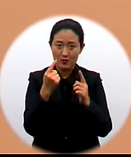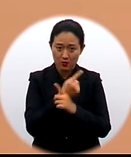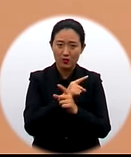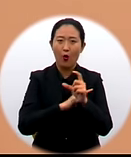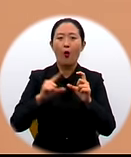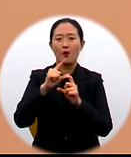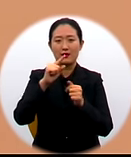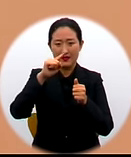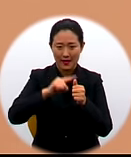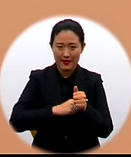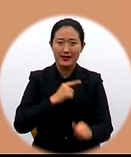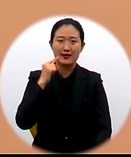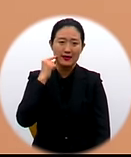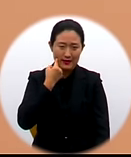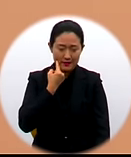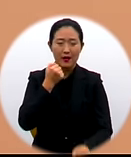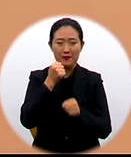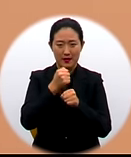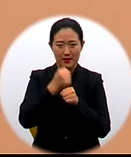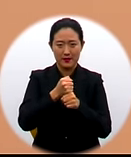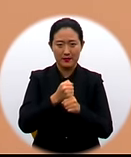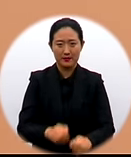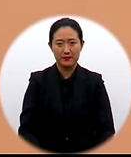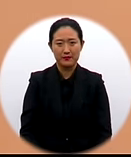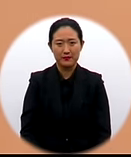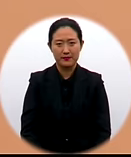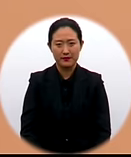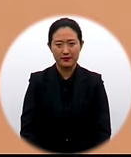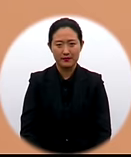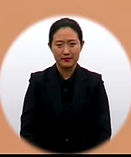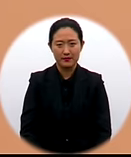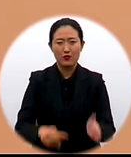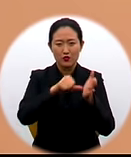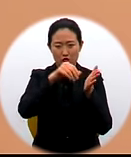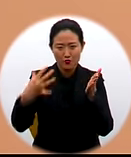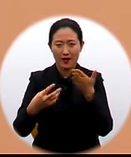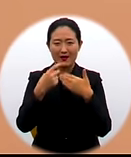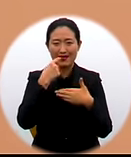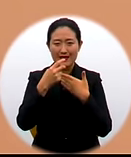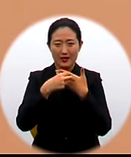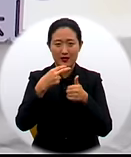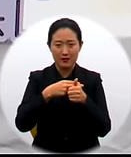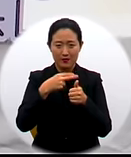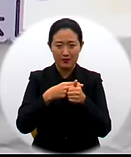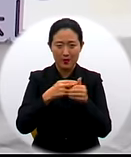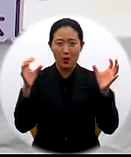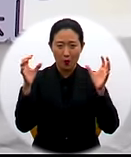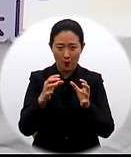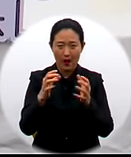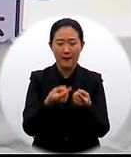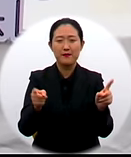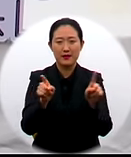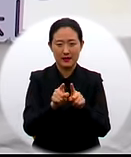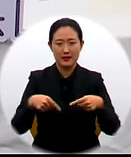떼우는 것 이런 것들이 메인이죠. 제가 굉장히 유명한 치과 의사 선생님들이 모인 자리에 함께 한 적이 있는데요. 제가